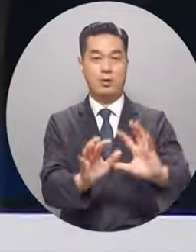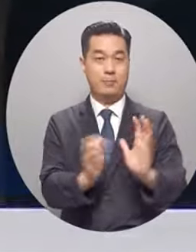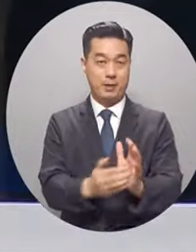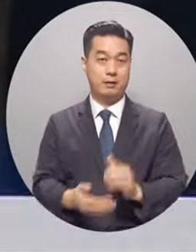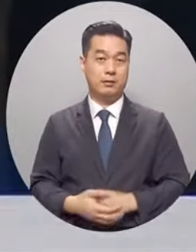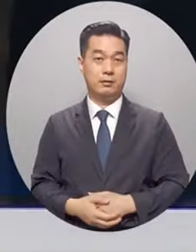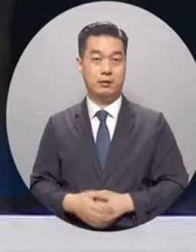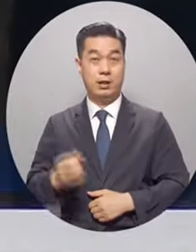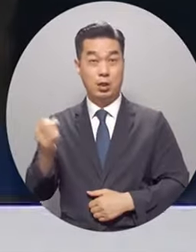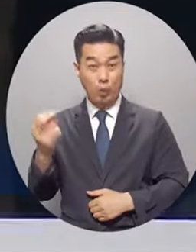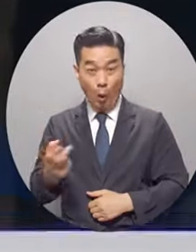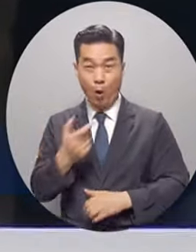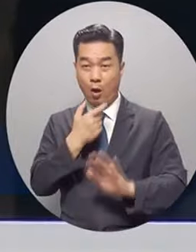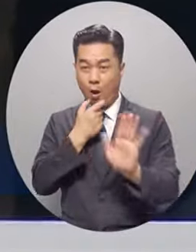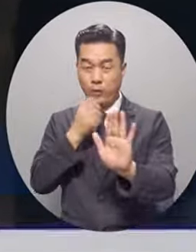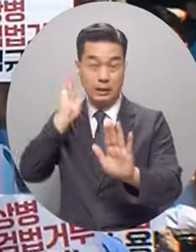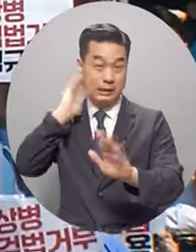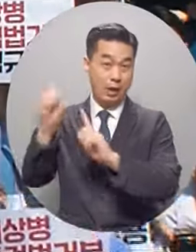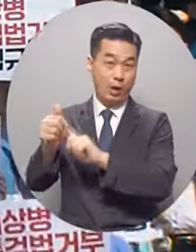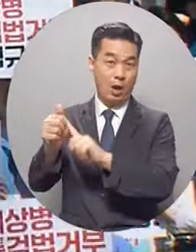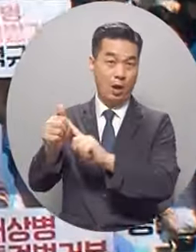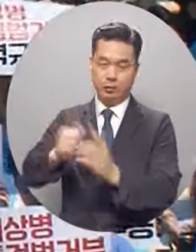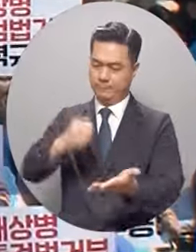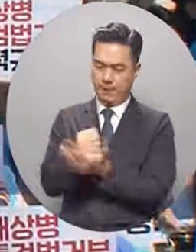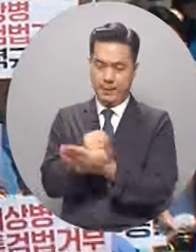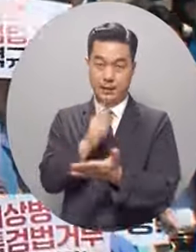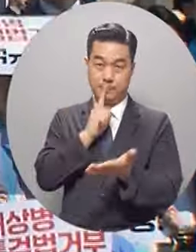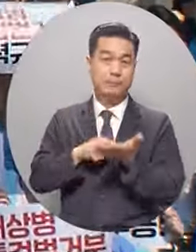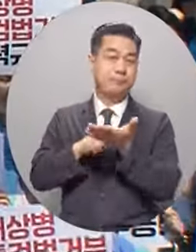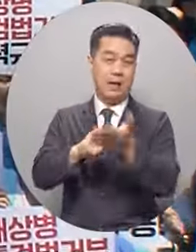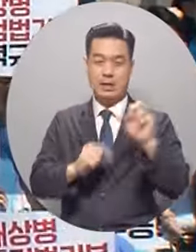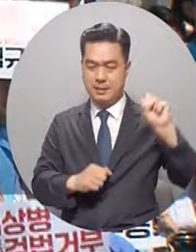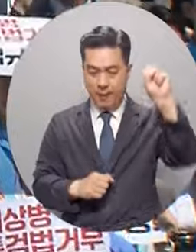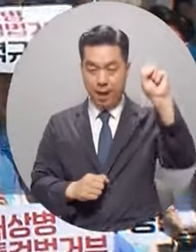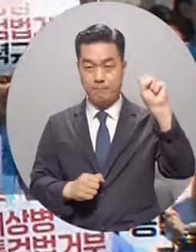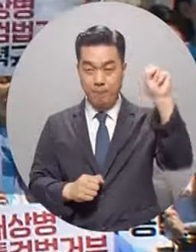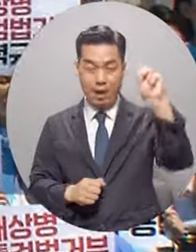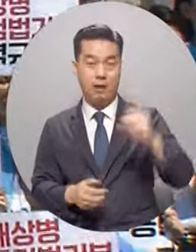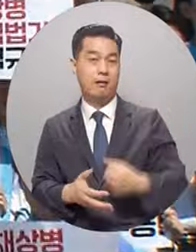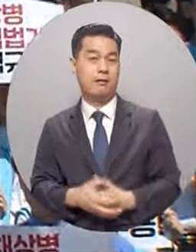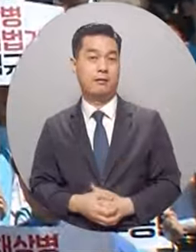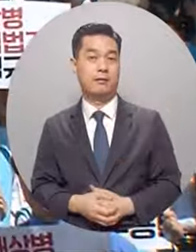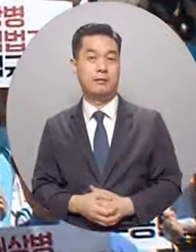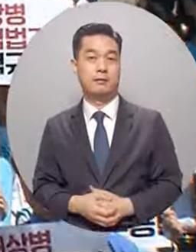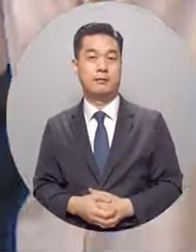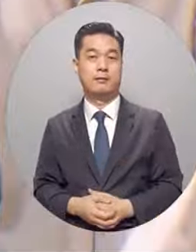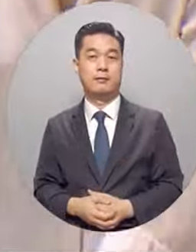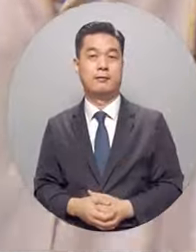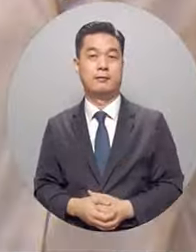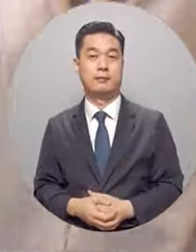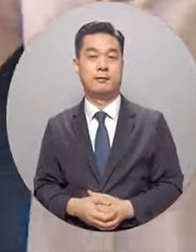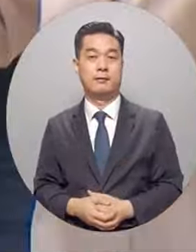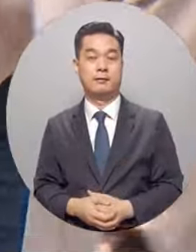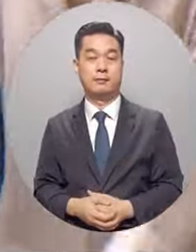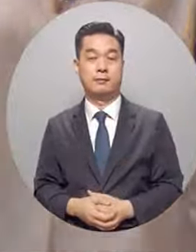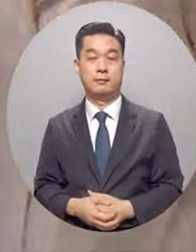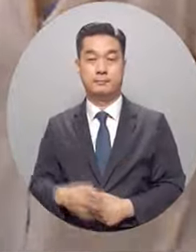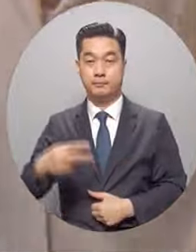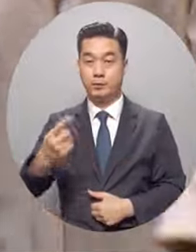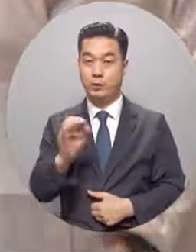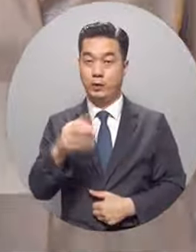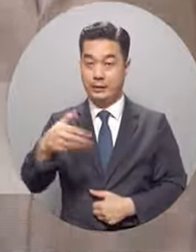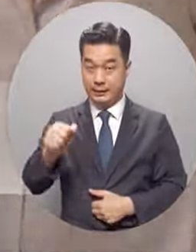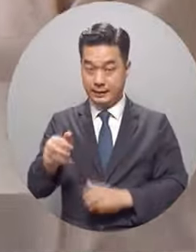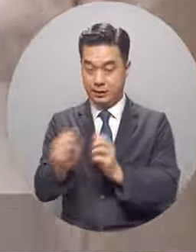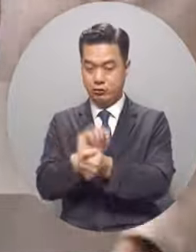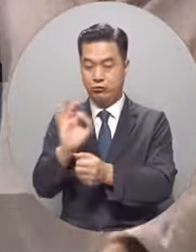거부한 대통령을 강력히 규탄한다! 규탄한다! 규탄한다! 규탄한다! 도이치 주가 조작